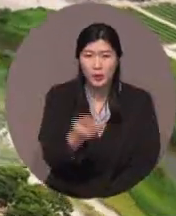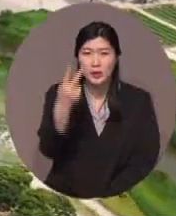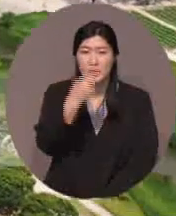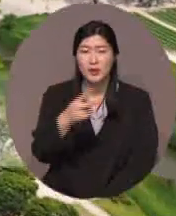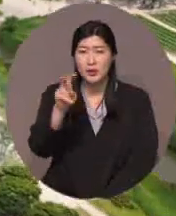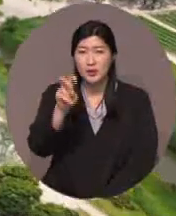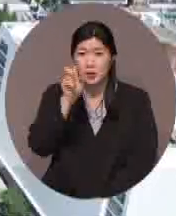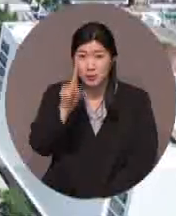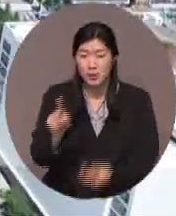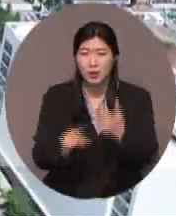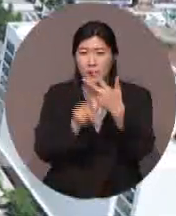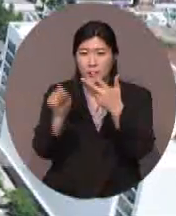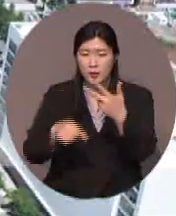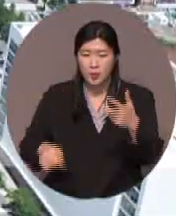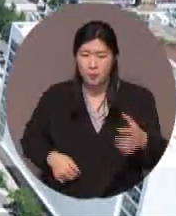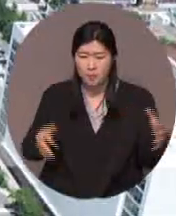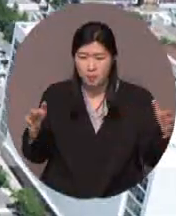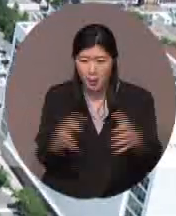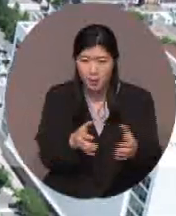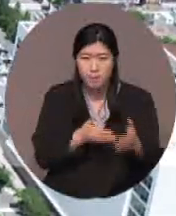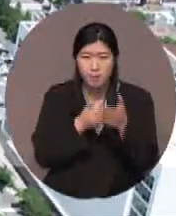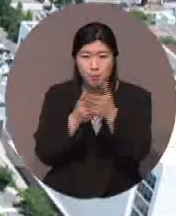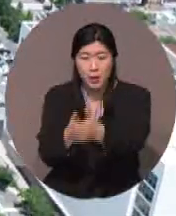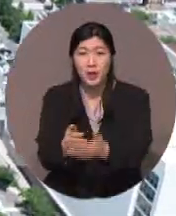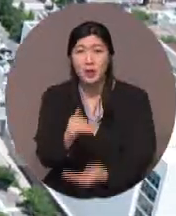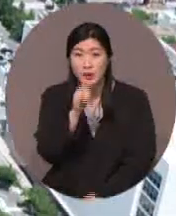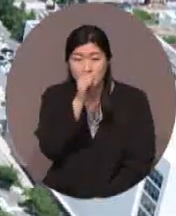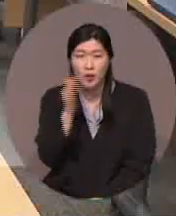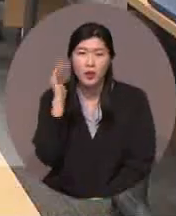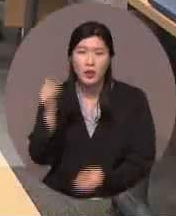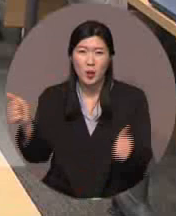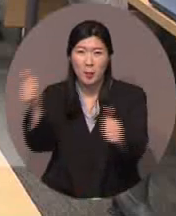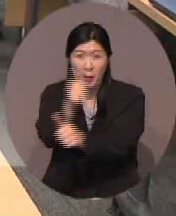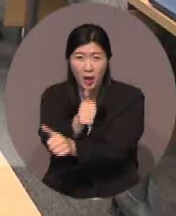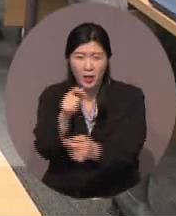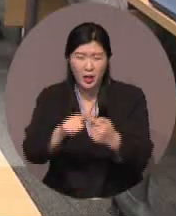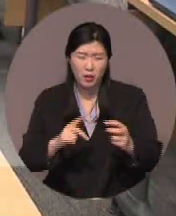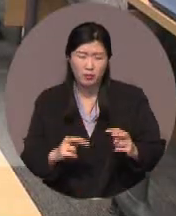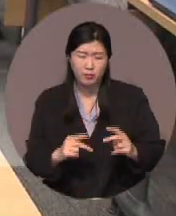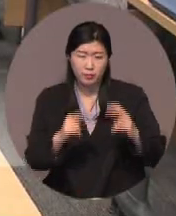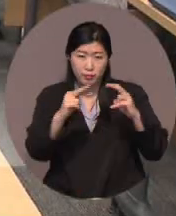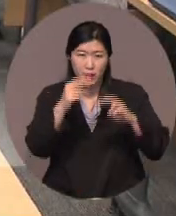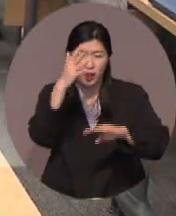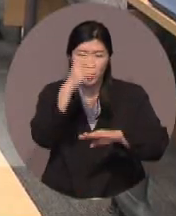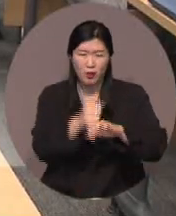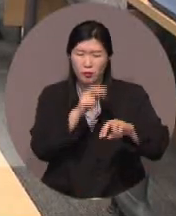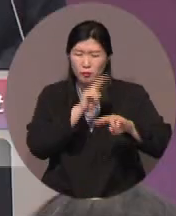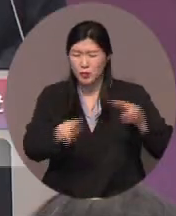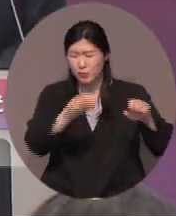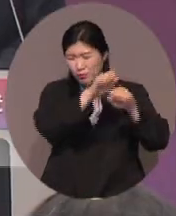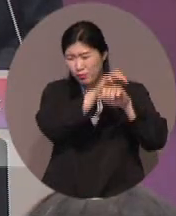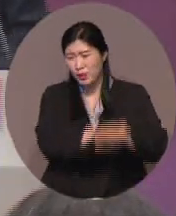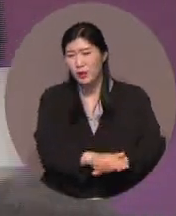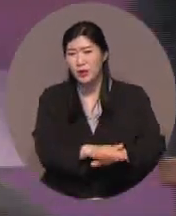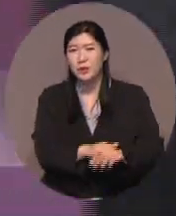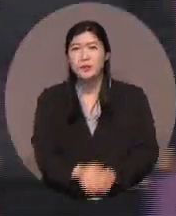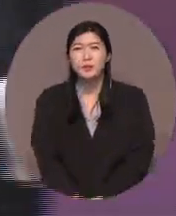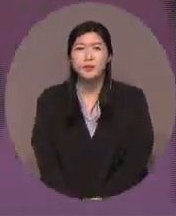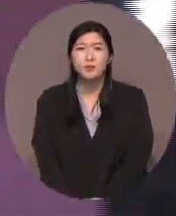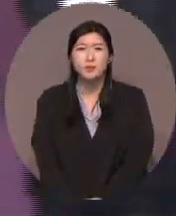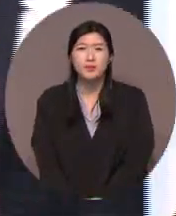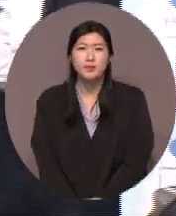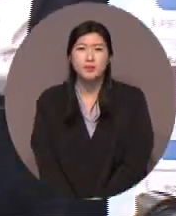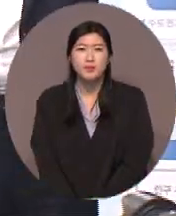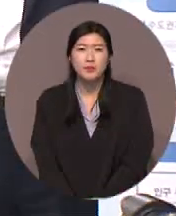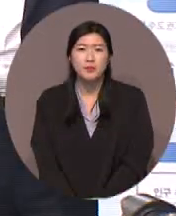지난 2021년 7월 합동 추진단을 꾸렸지만 민선 8기 들어 주도권 싸움을 벌이다 올해 불경 특별연합 출범위 최종